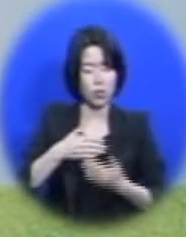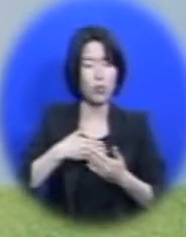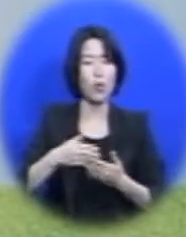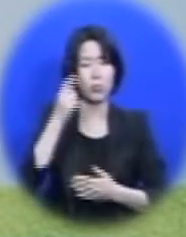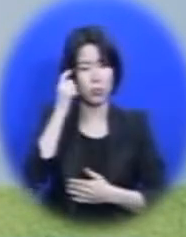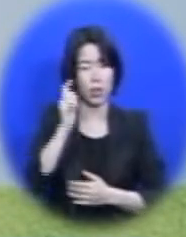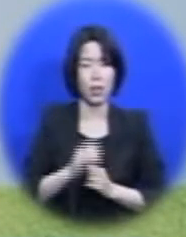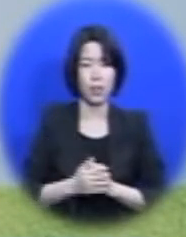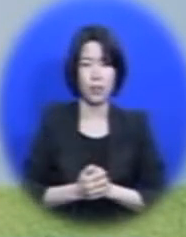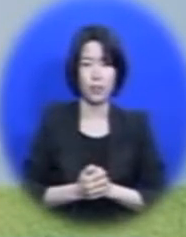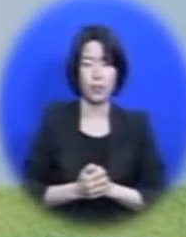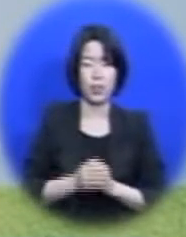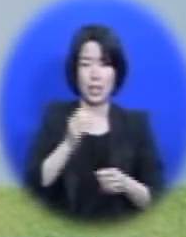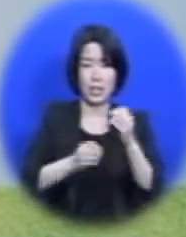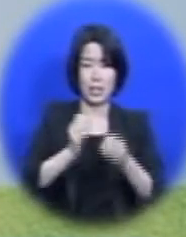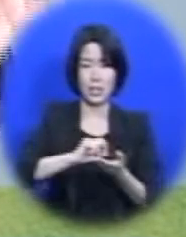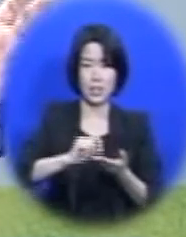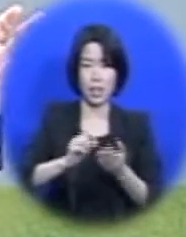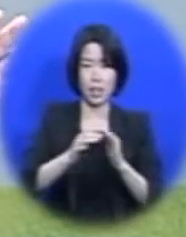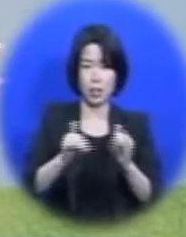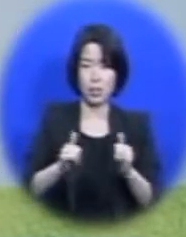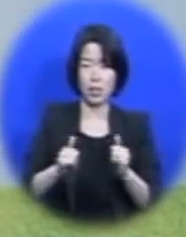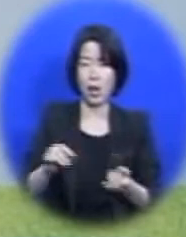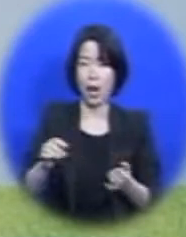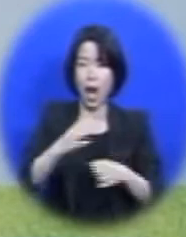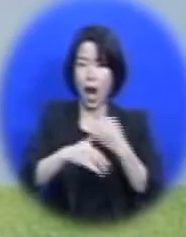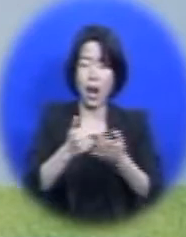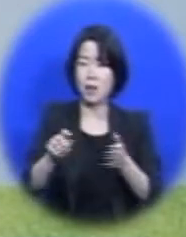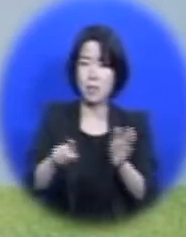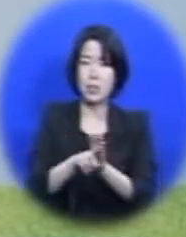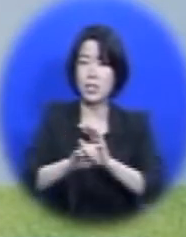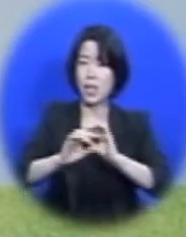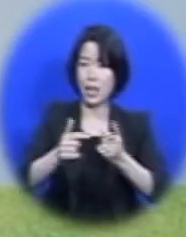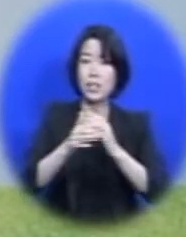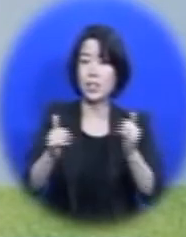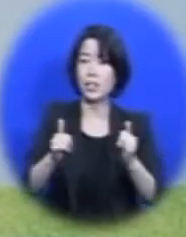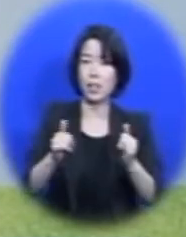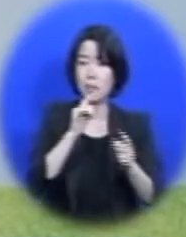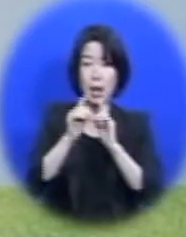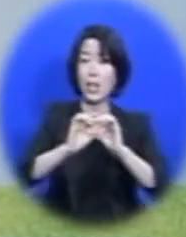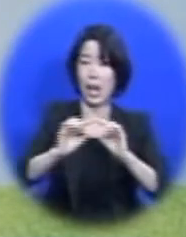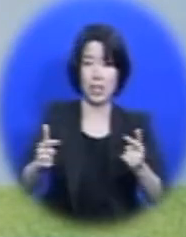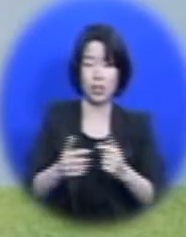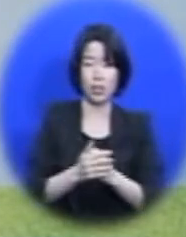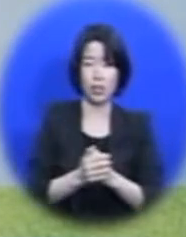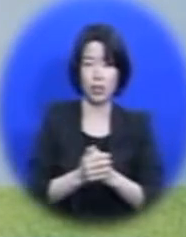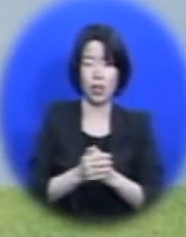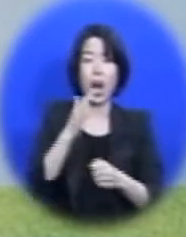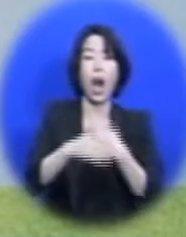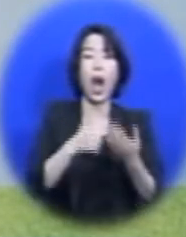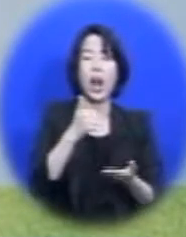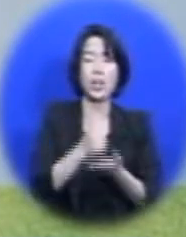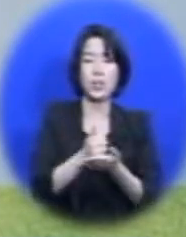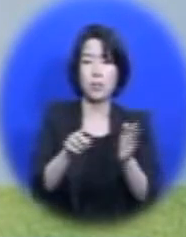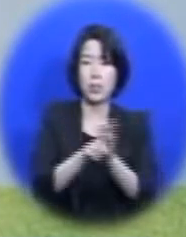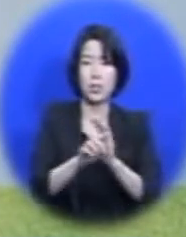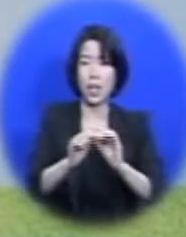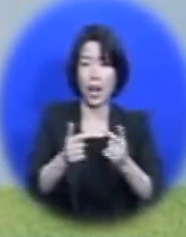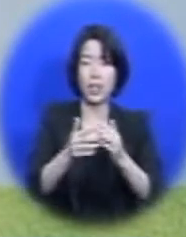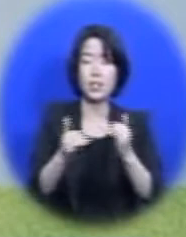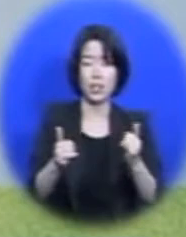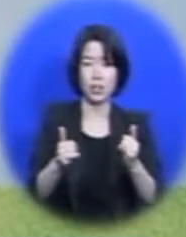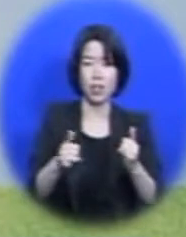시편 기자는 하나님을 믿지 않는 자들아 이렇게 말씀하지 않았습니다. 하나님을 믿지 않는 자들아 그랬으면 오늘